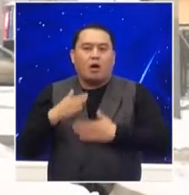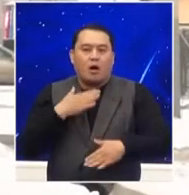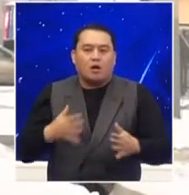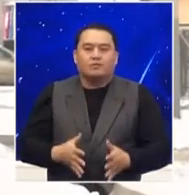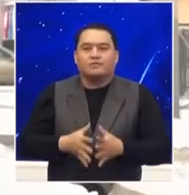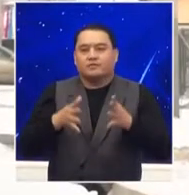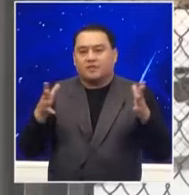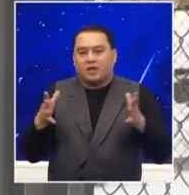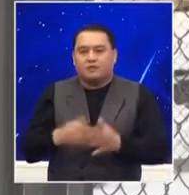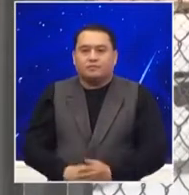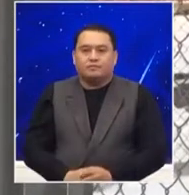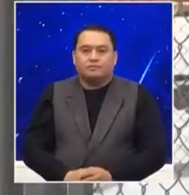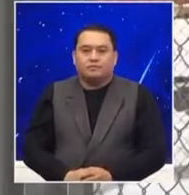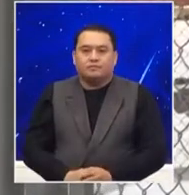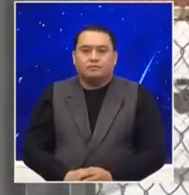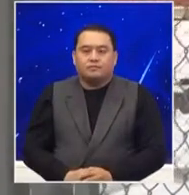простые жители.